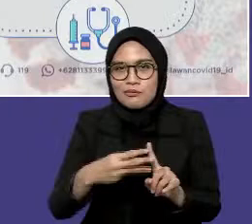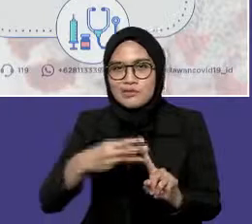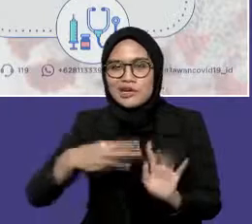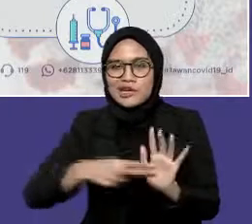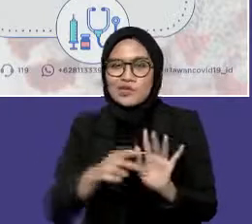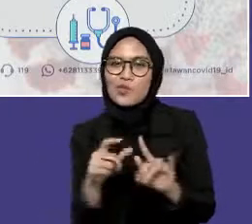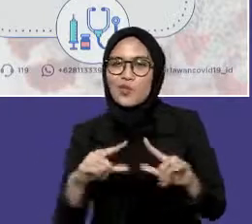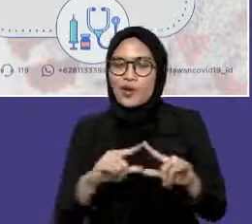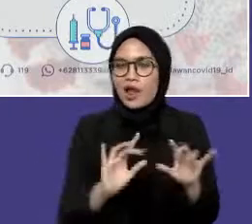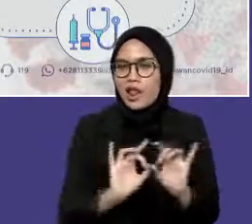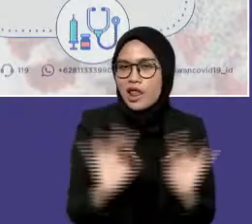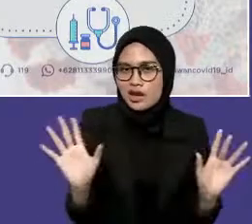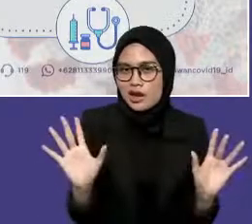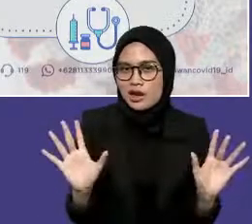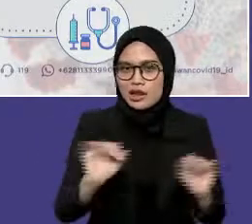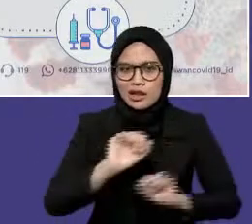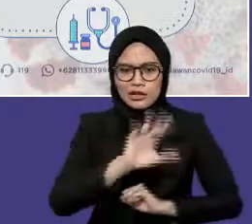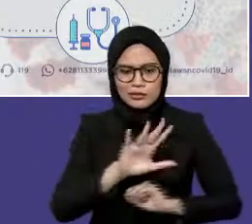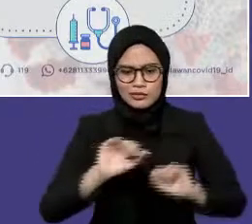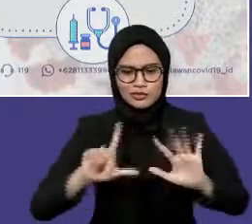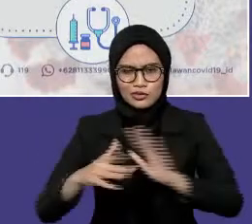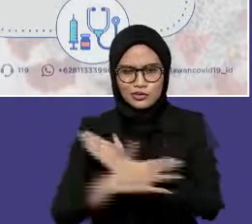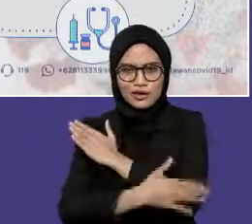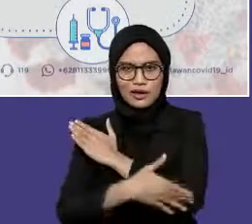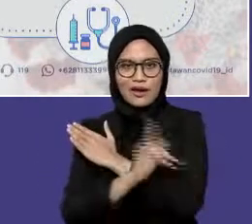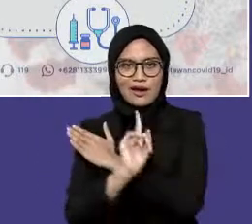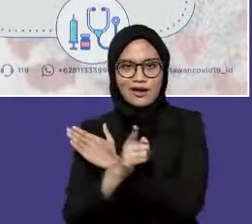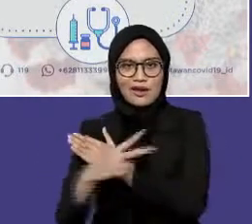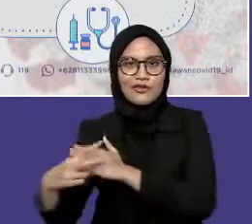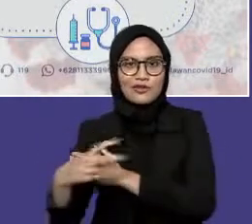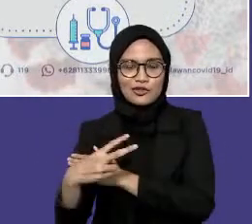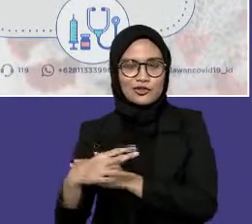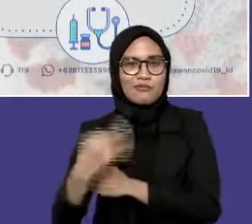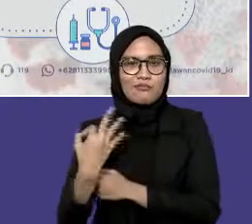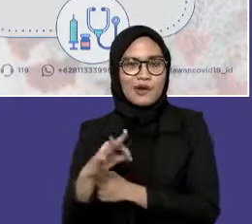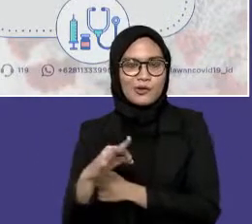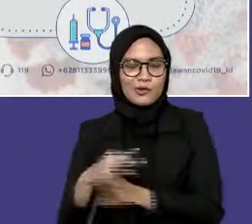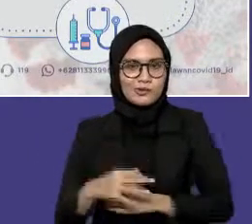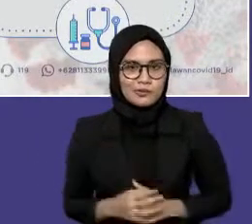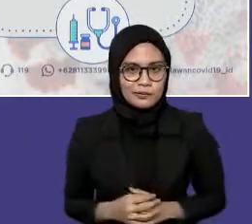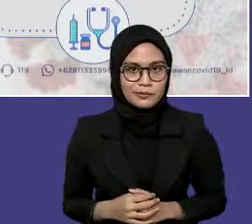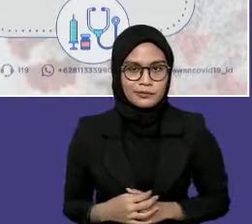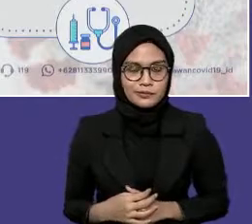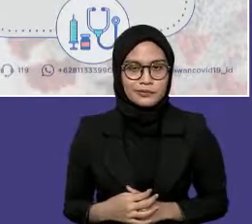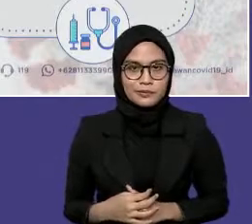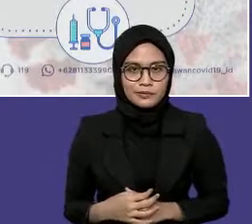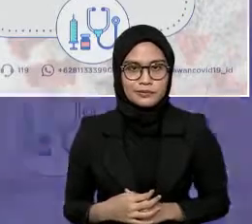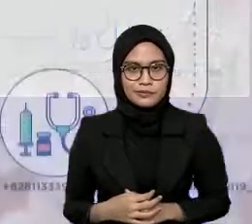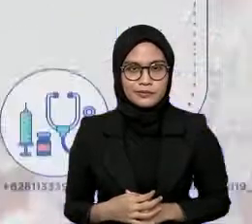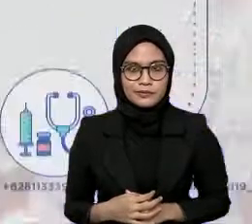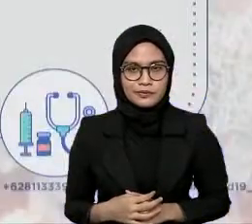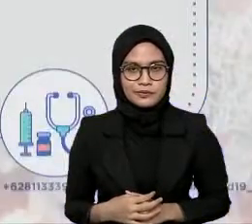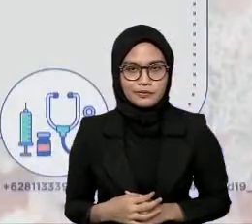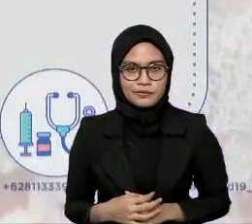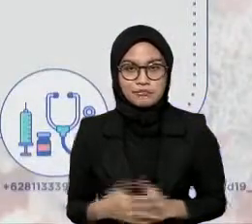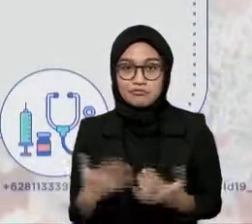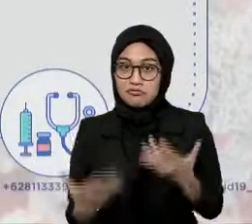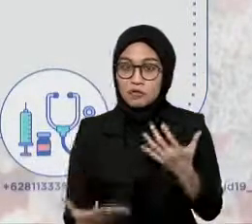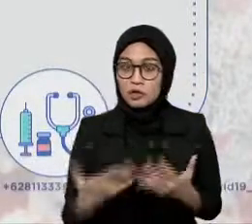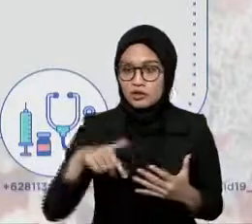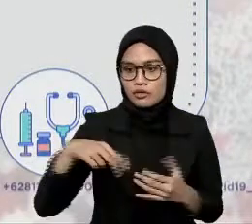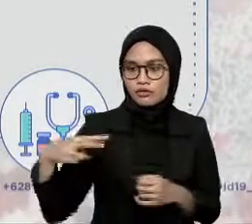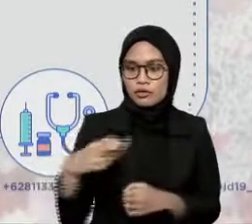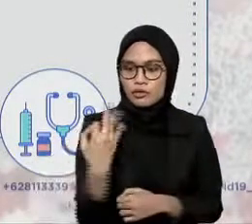total 57 negara. Kemunculan varian baru di tengah pandemi COVID-19 akan